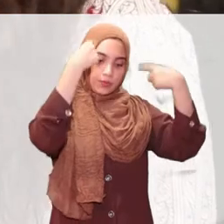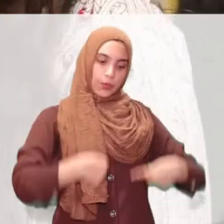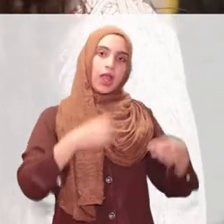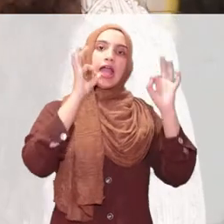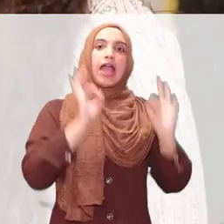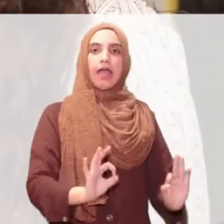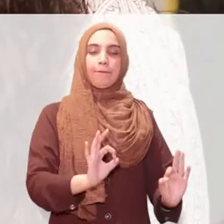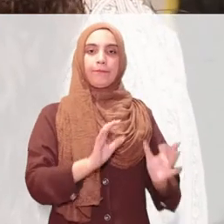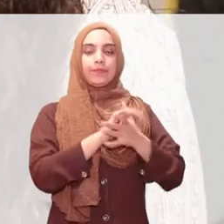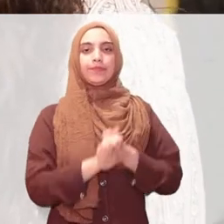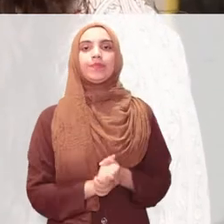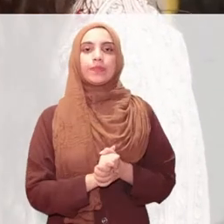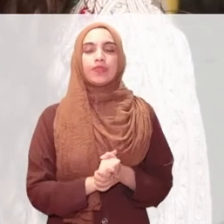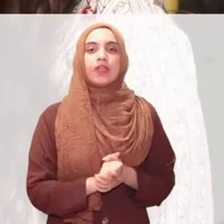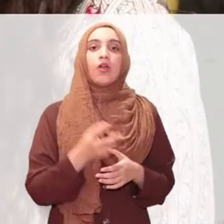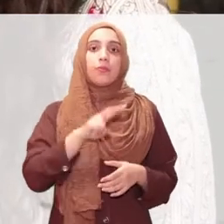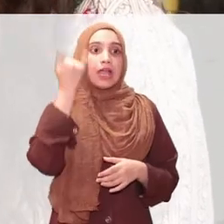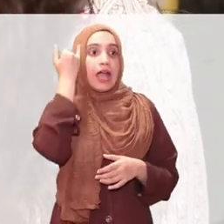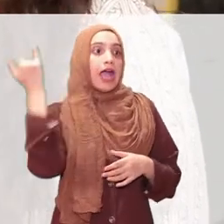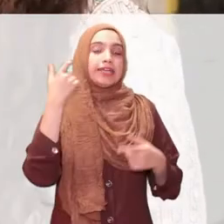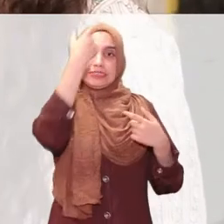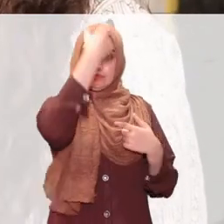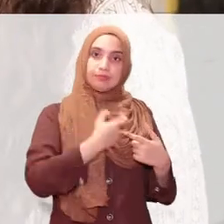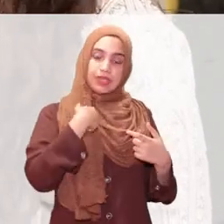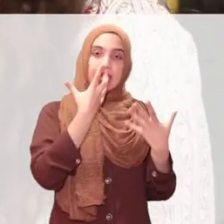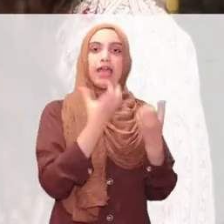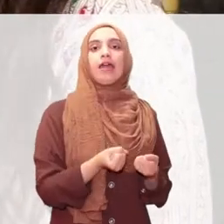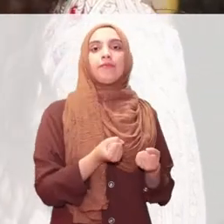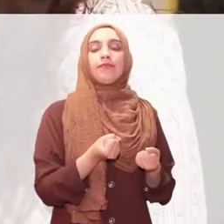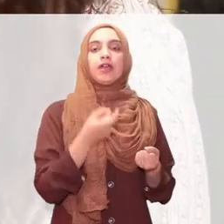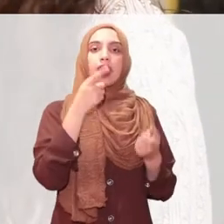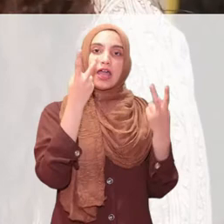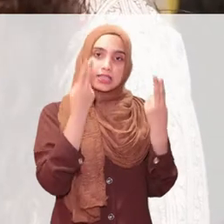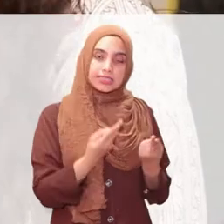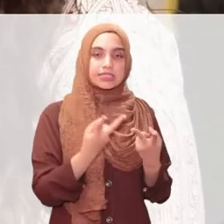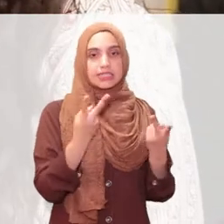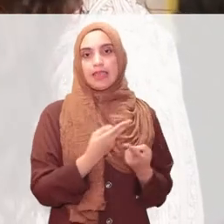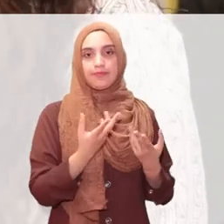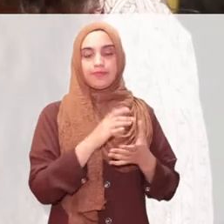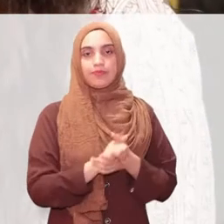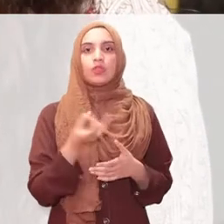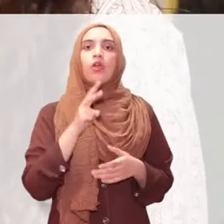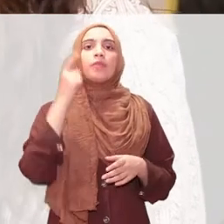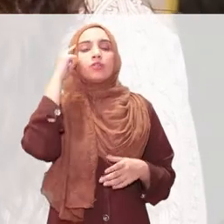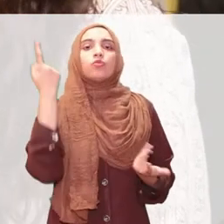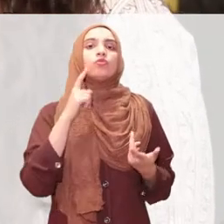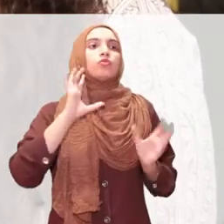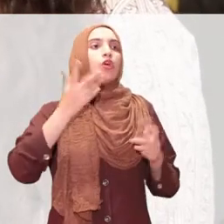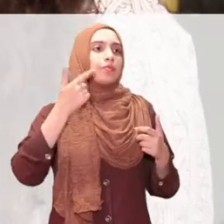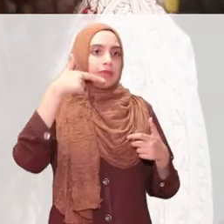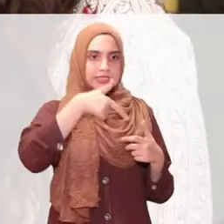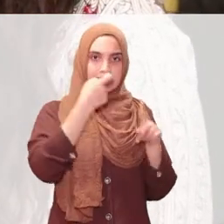के बिना के मैकेनिज़्म ट्वीट किया मैं दाल आप शोल्ड नॉट ए क्वेश्चन